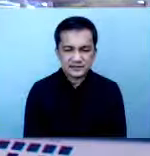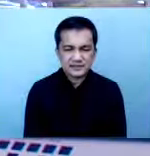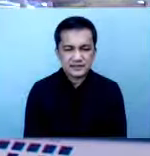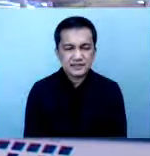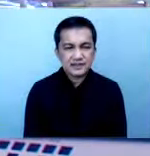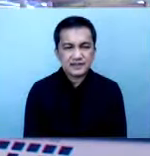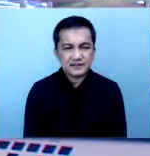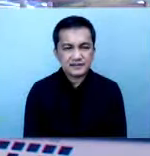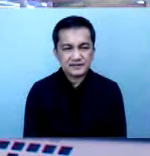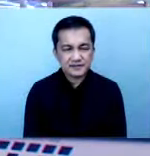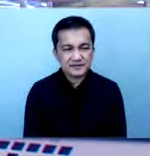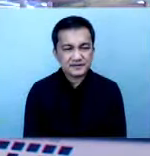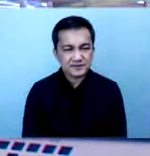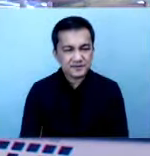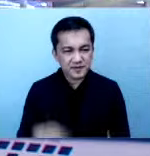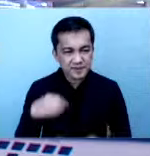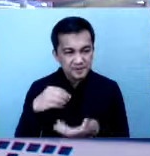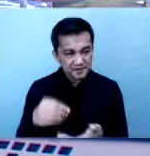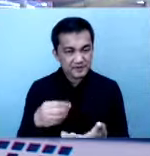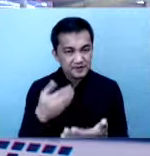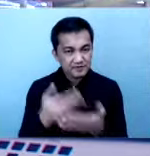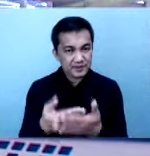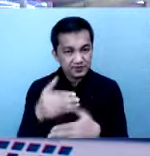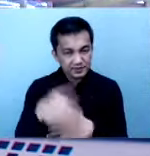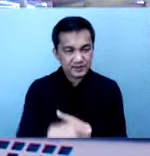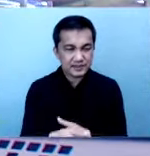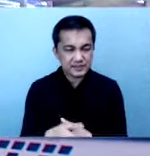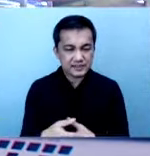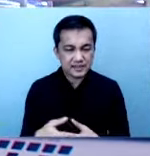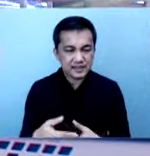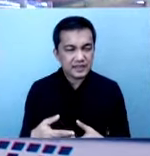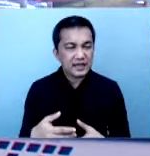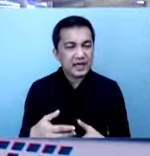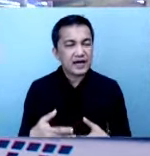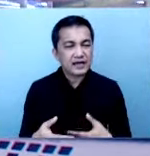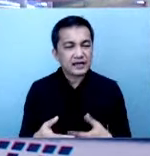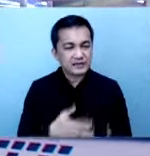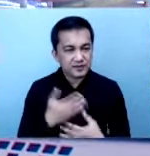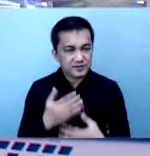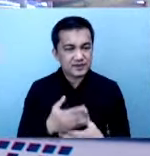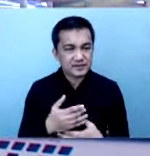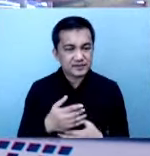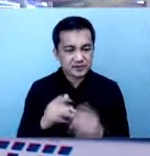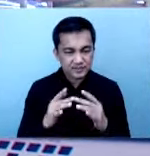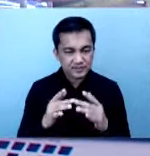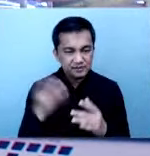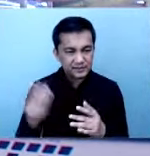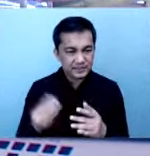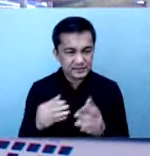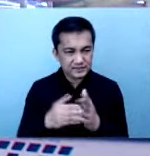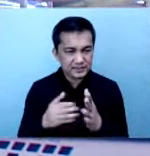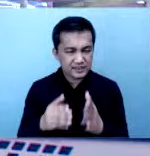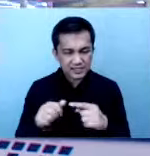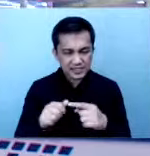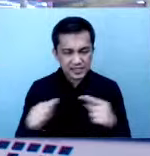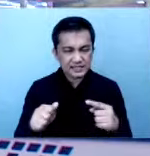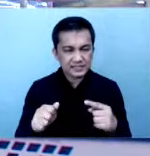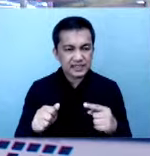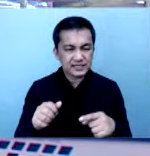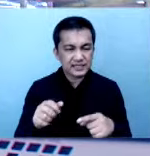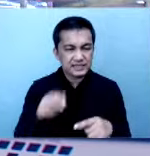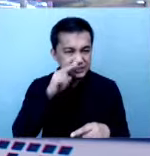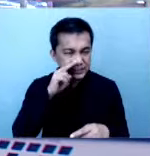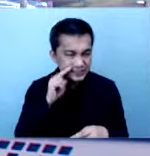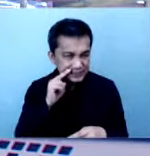At para naman sa ating pabawang pampagood night, kinaaliwan online ng mga estudyante sa Batangas dahil sa kanilang anti-cheating hat. Todo effort ang